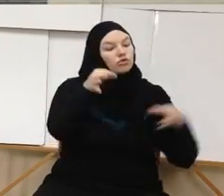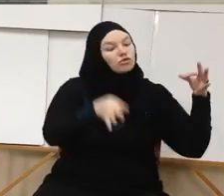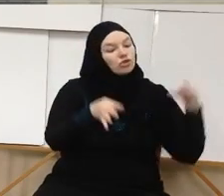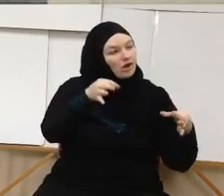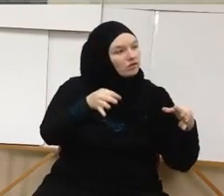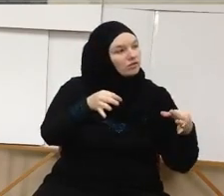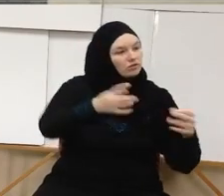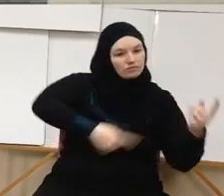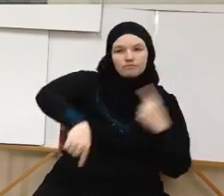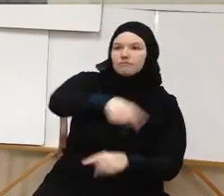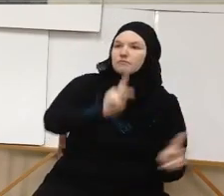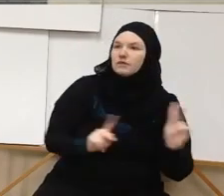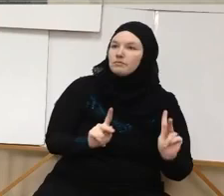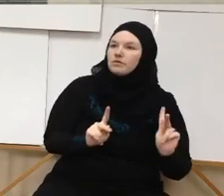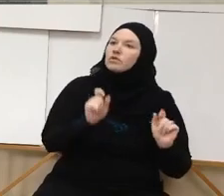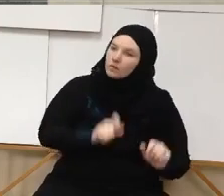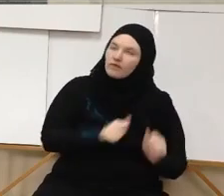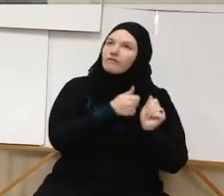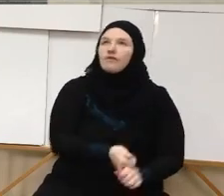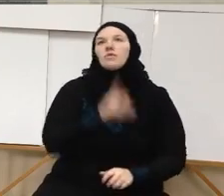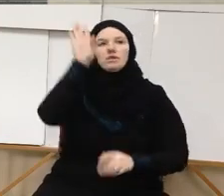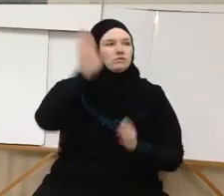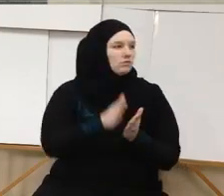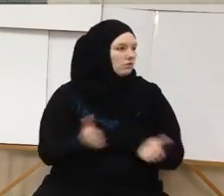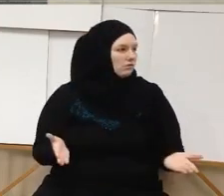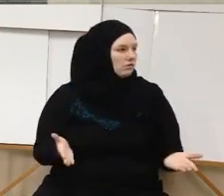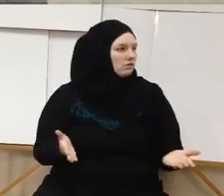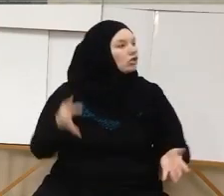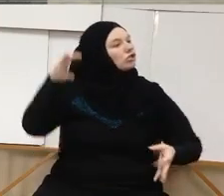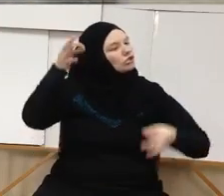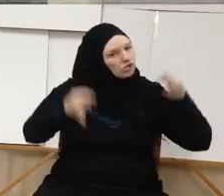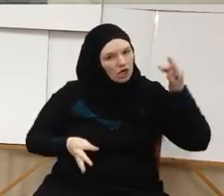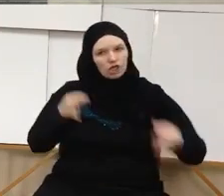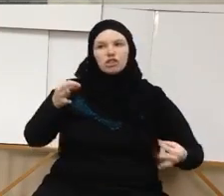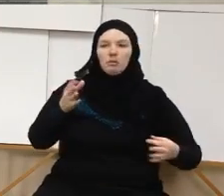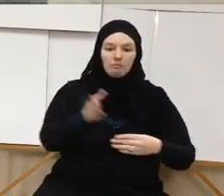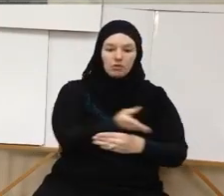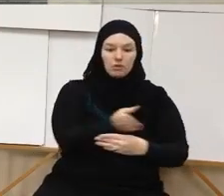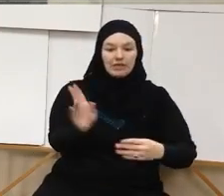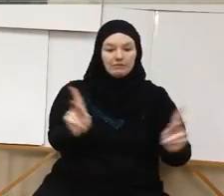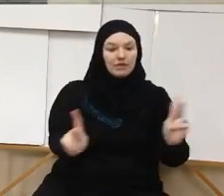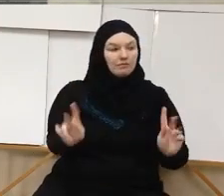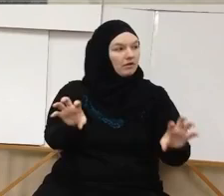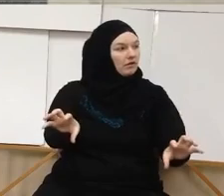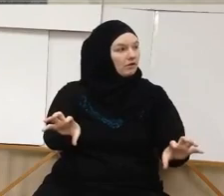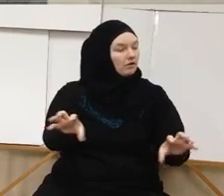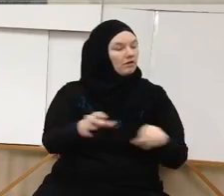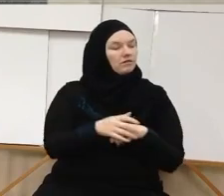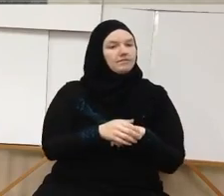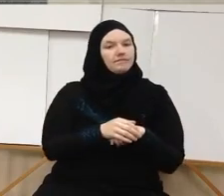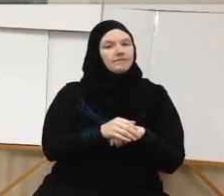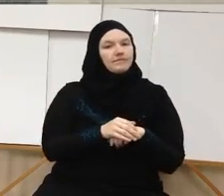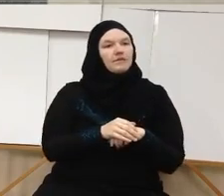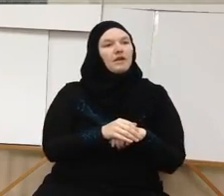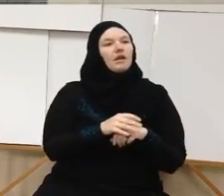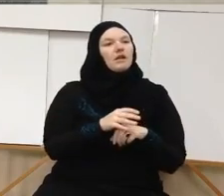among people. فاحكم بينهم, judge between them بما أنزل